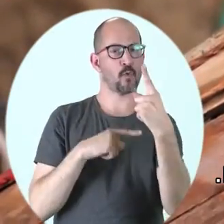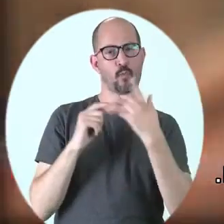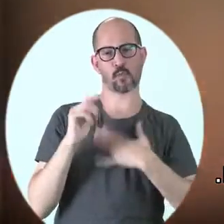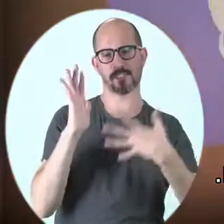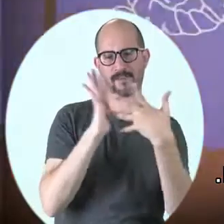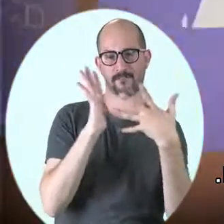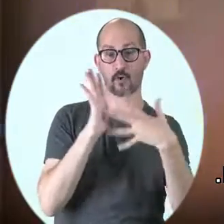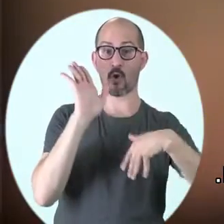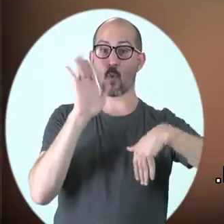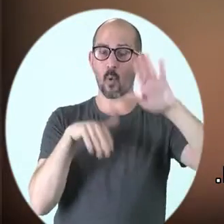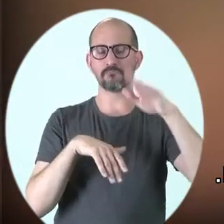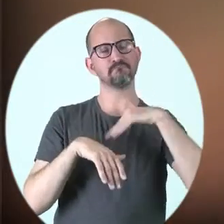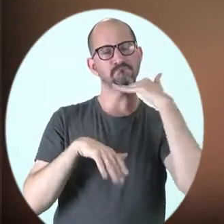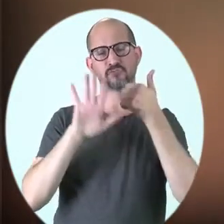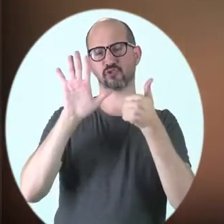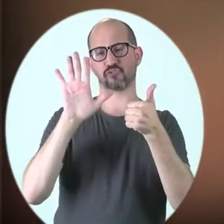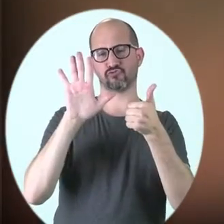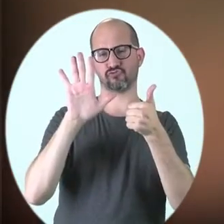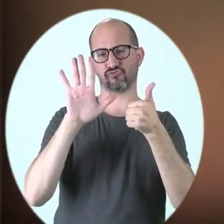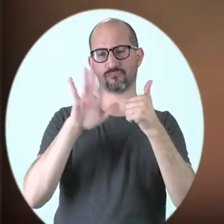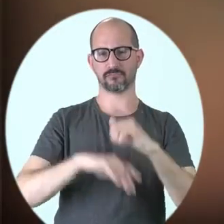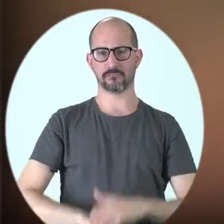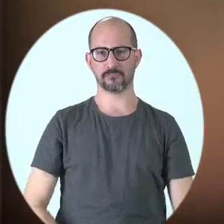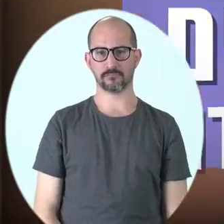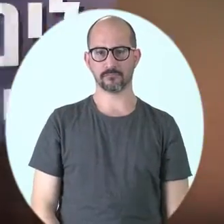ברוב המקרים, 6 ליפופים יתאימו.